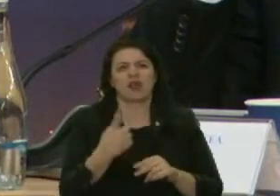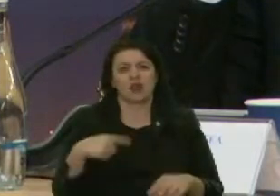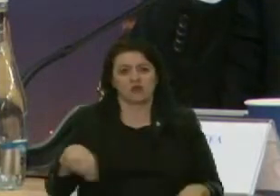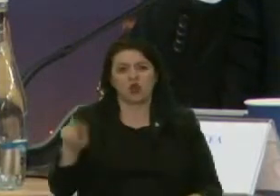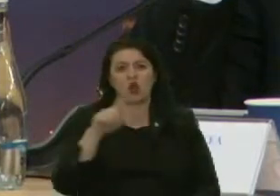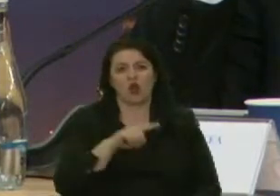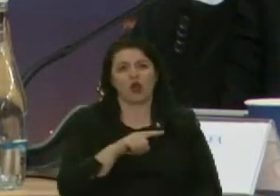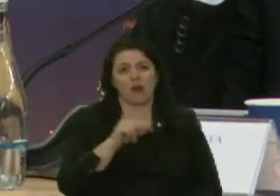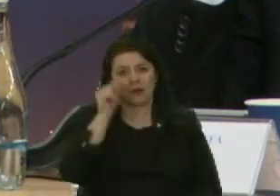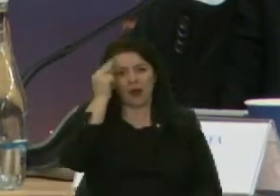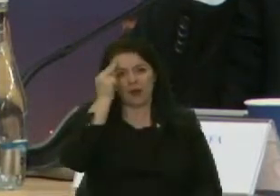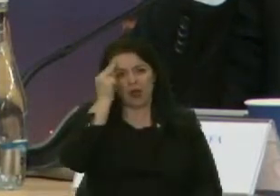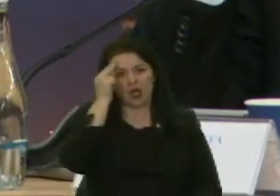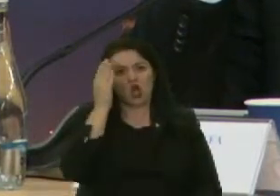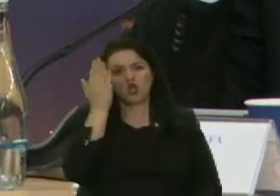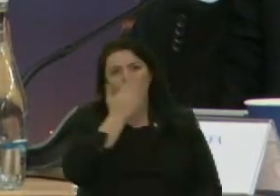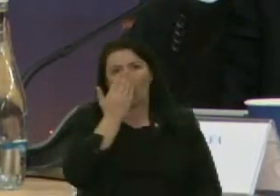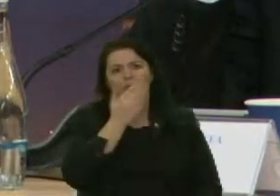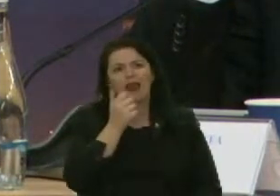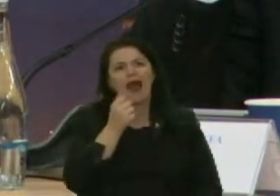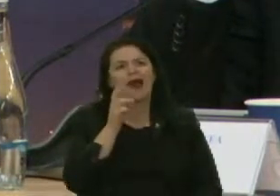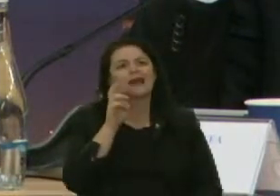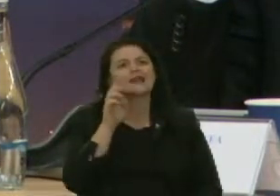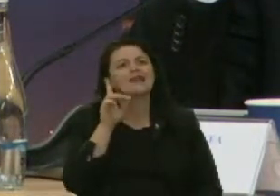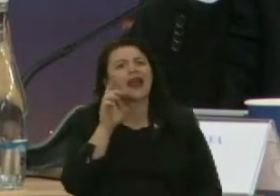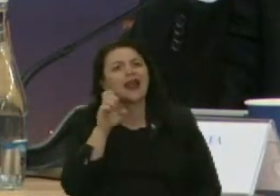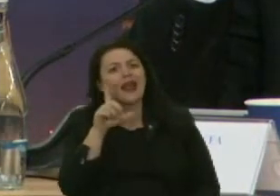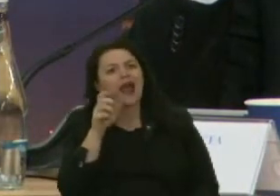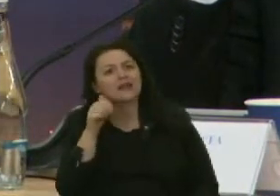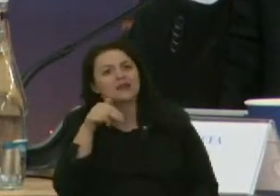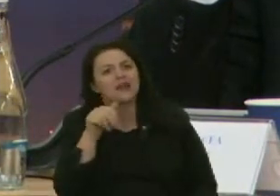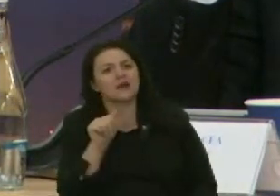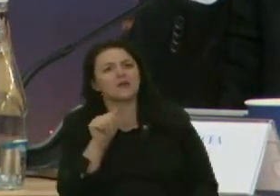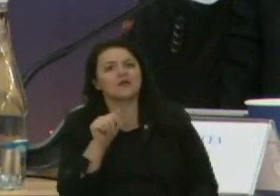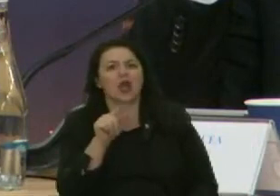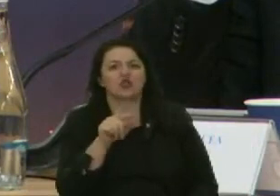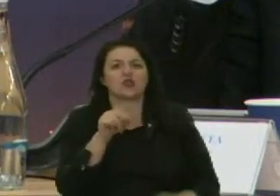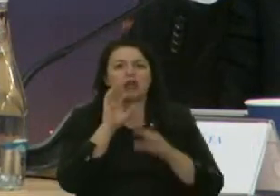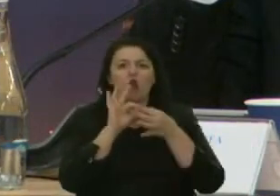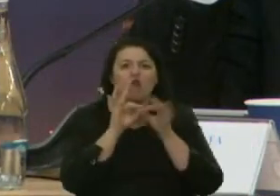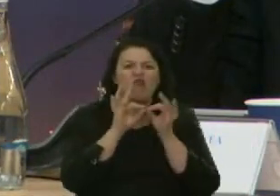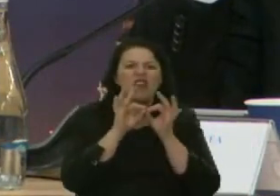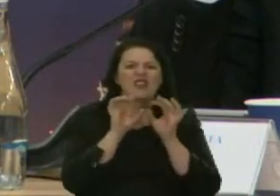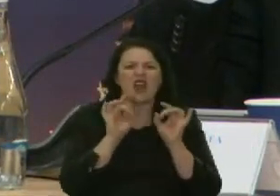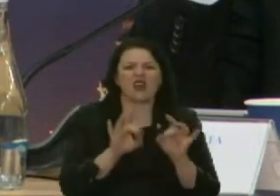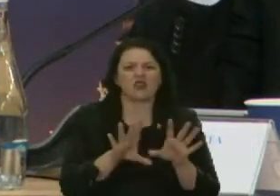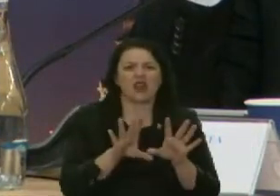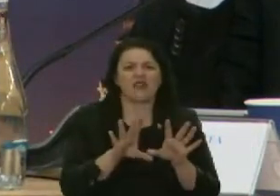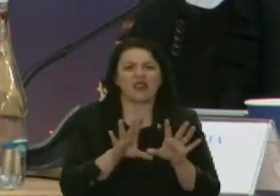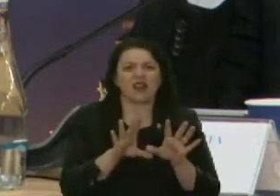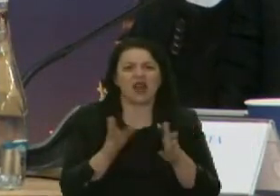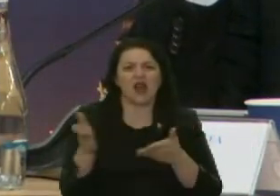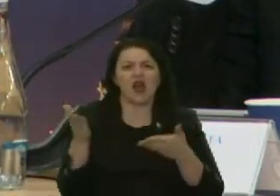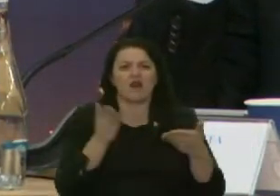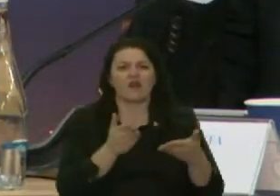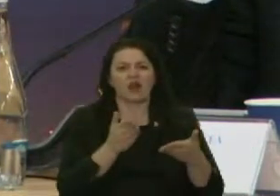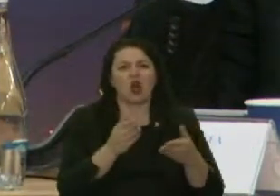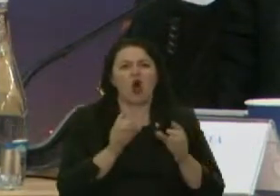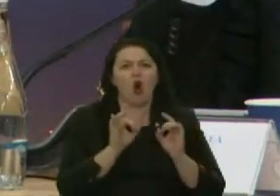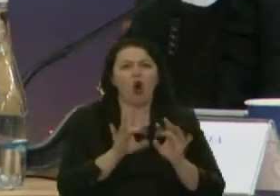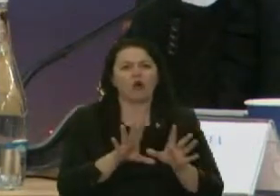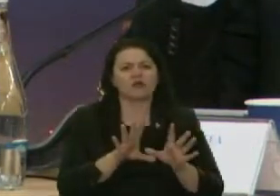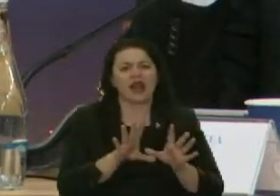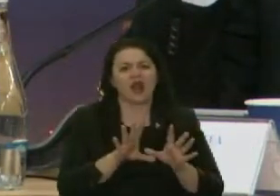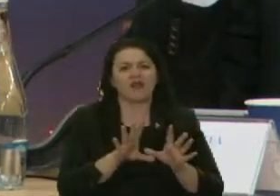care apreciază grupul școlar Școala ardeleană grupul statural școala ardeleană de aceste cuvinte otrăvite care vin să să aducă otravă